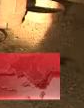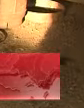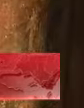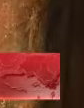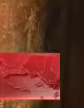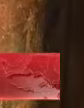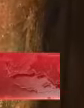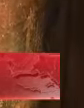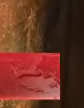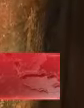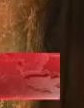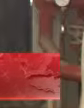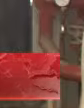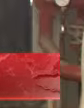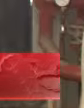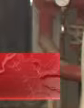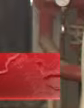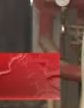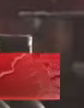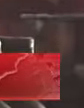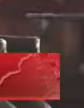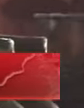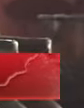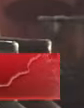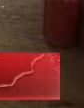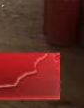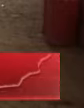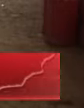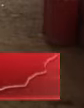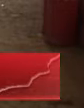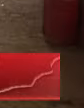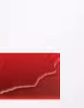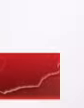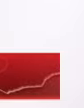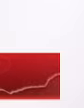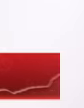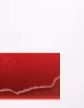Видимая угроза. Свыше 300 тысяч газбаллонов в Казахстане непригодны для использования.